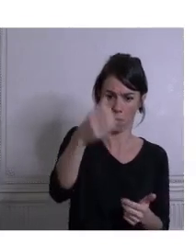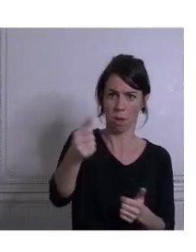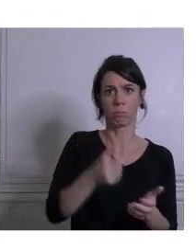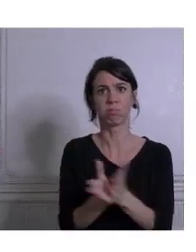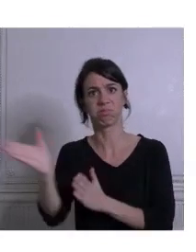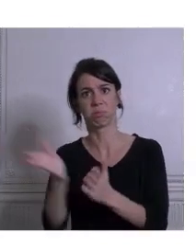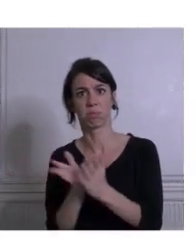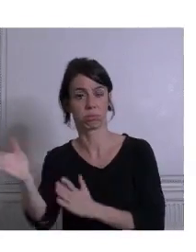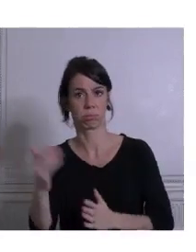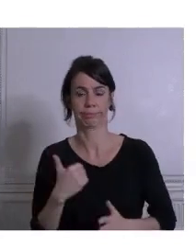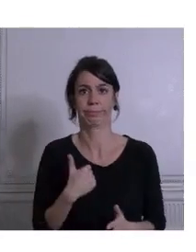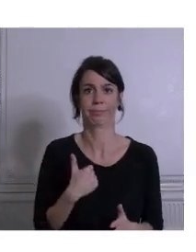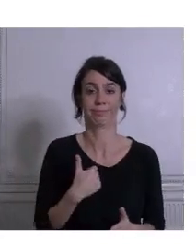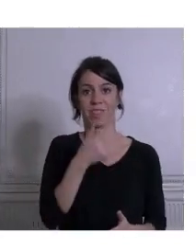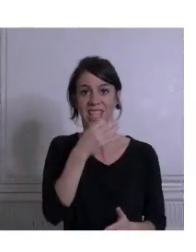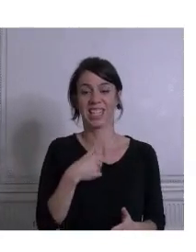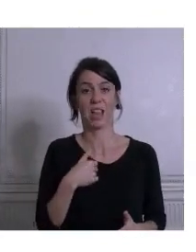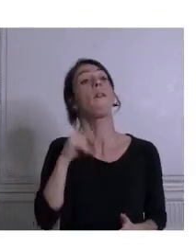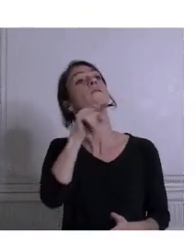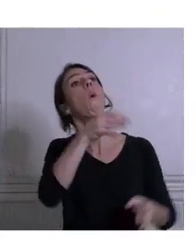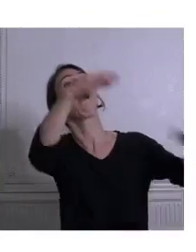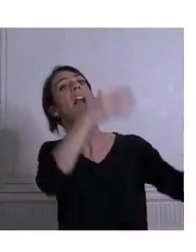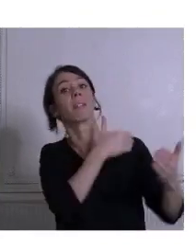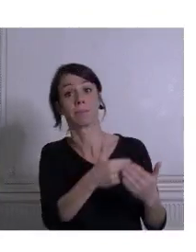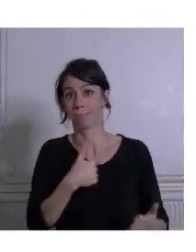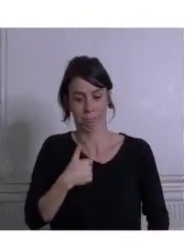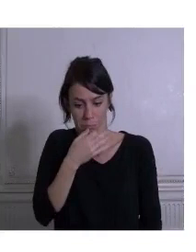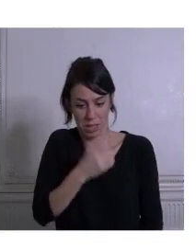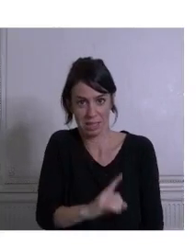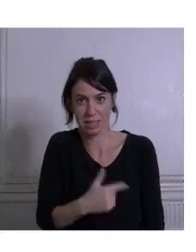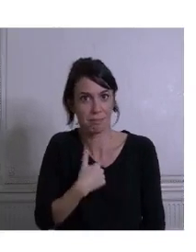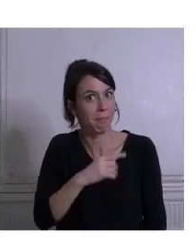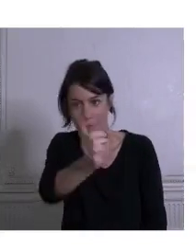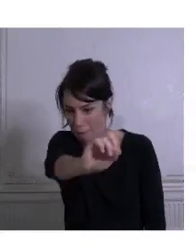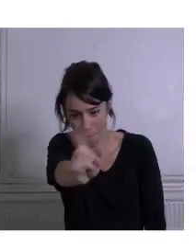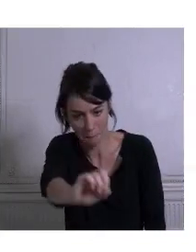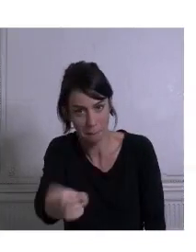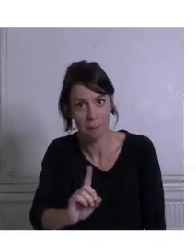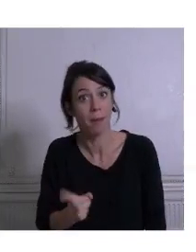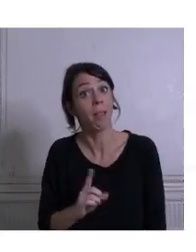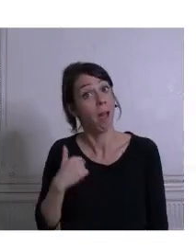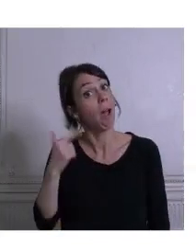verra l'évolution de la consommation énergétique. Et en tout cas, moi, ce que je sais, c'est que sur les 10 dernières années passées, elle plaide plutôt vraiment en notre